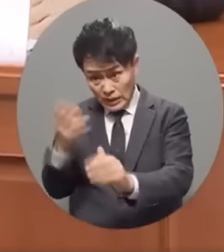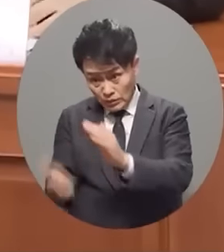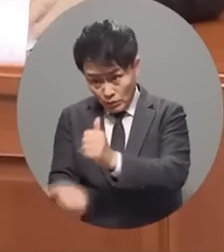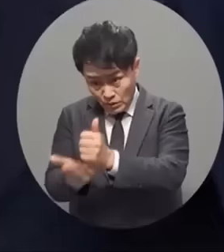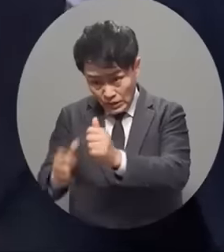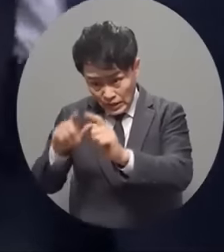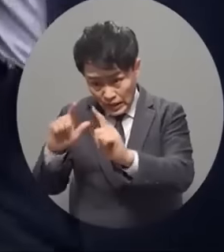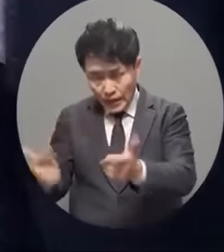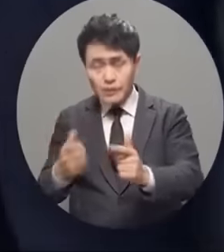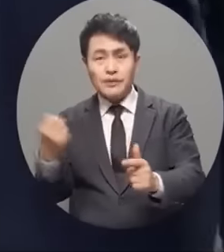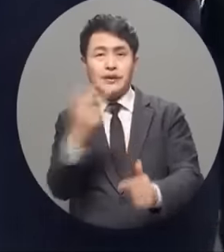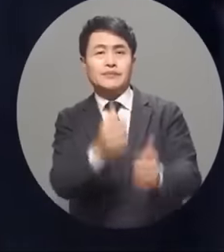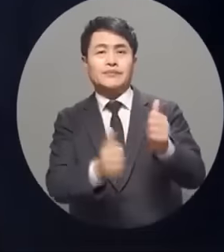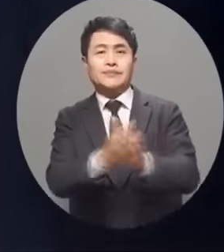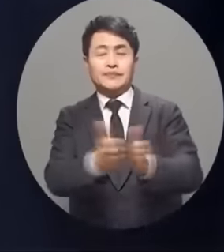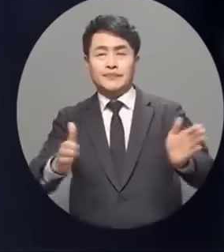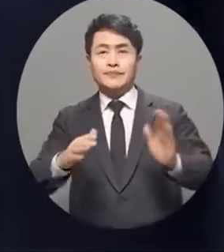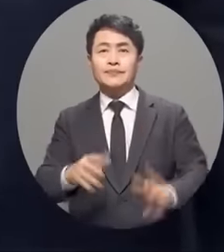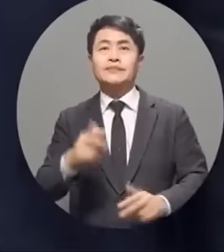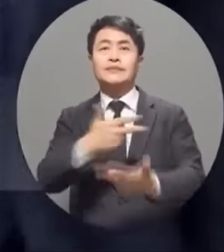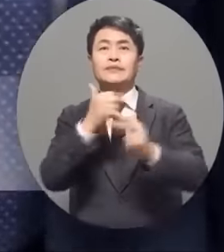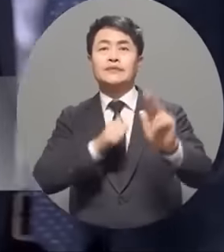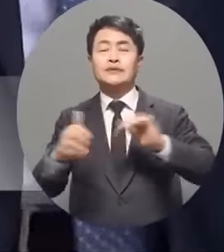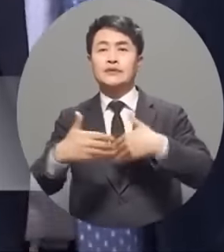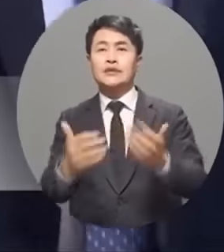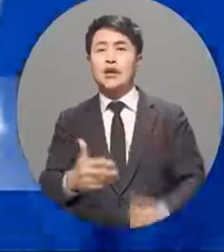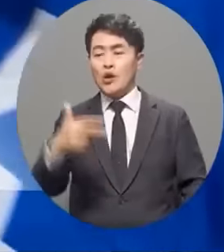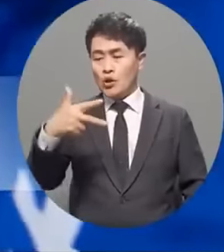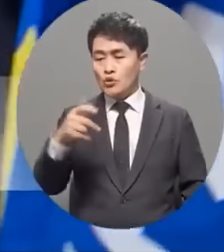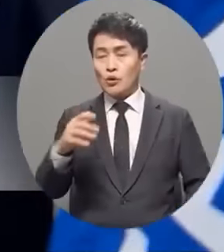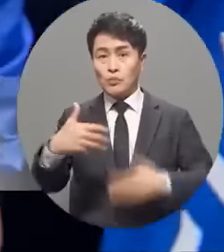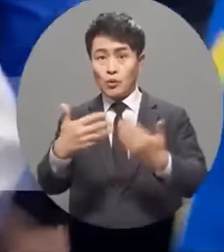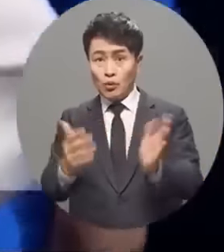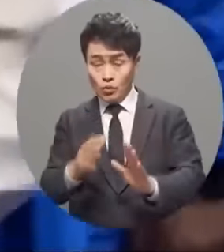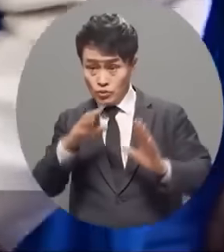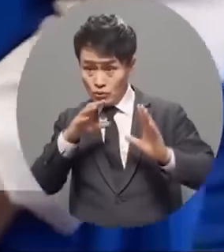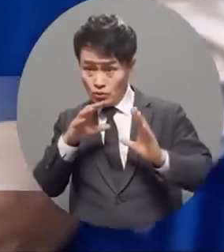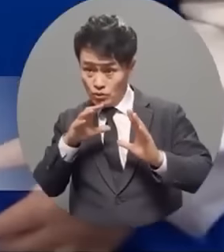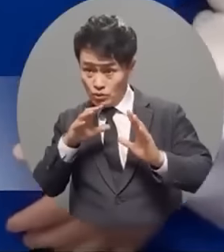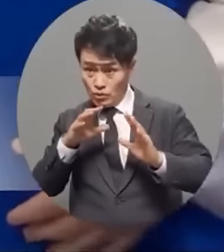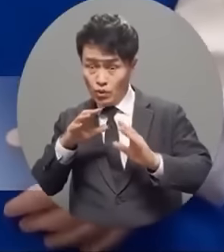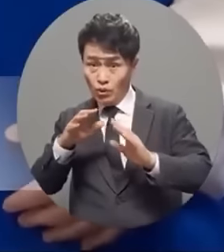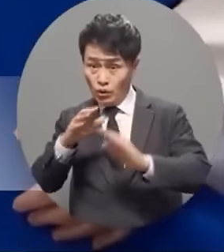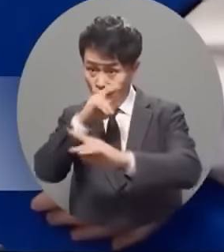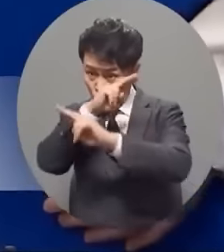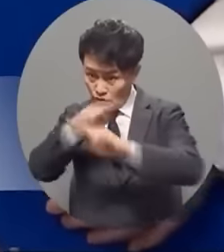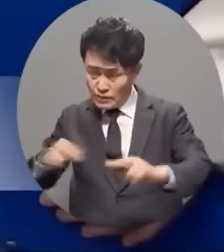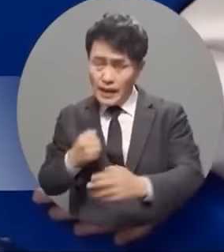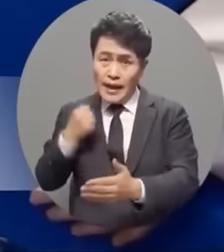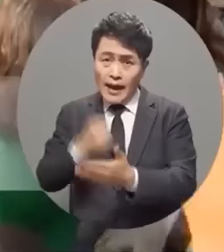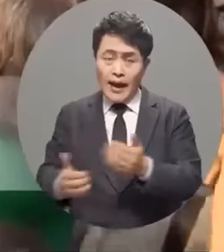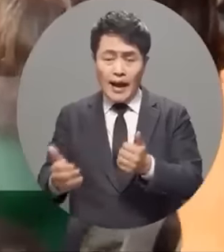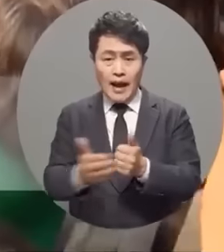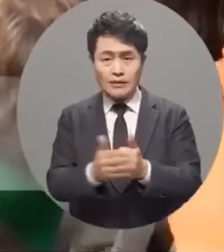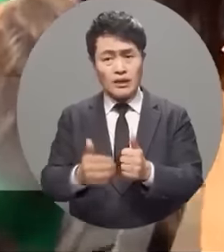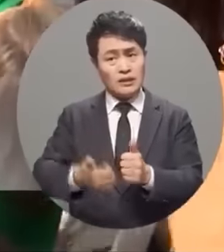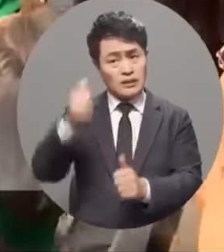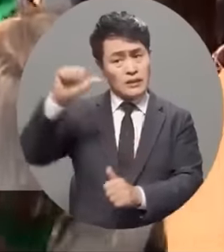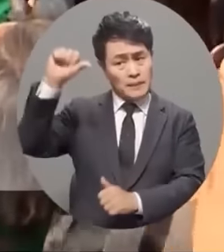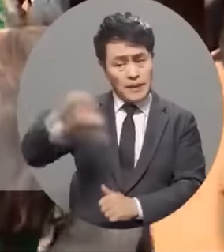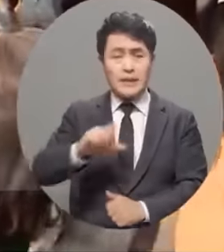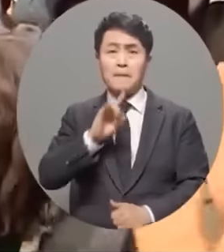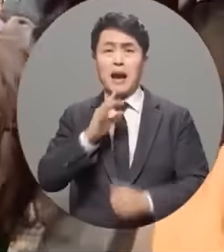겁니다. 이재명 대표는 정봉주 후보 공천 취소에 안타까움을 드러내면서 승자와 패자만 있을